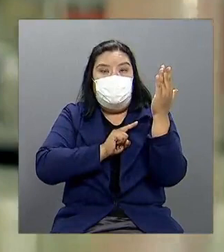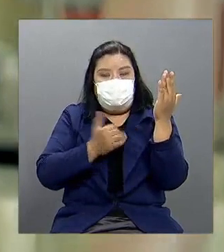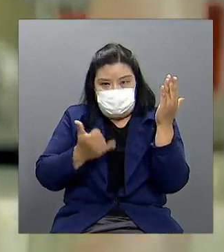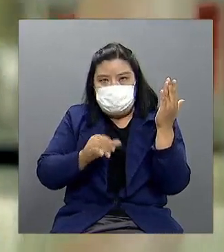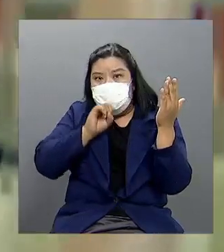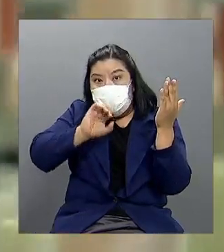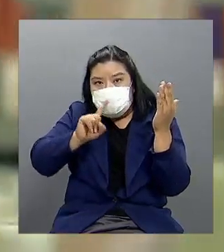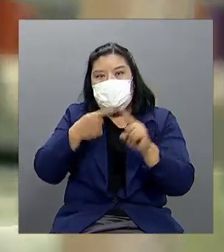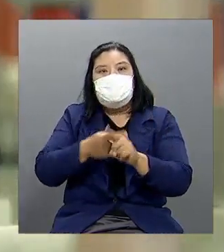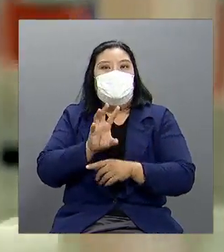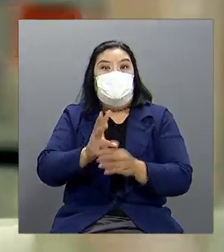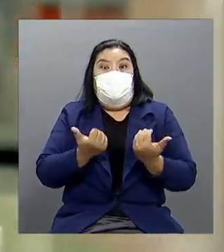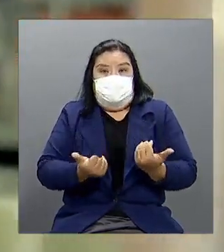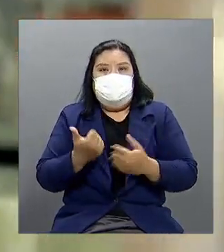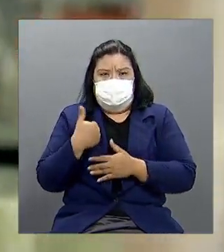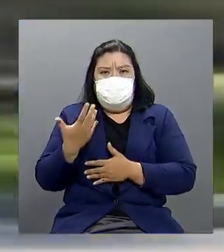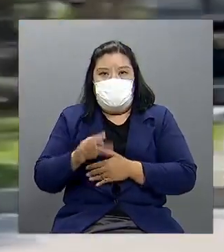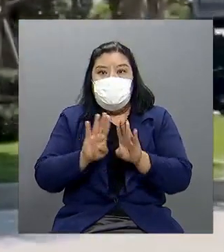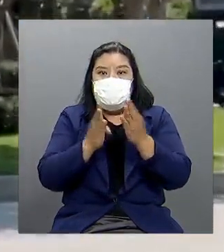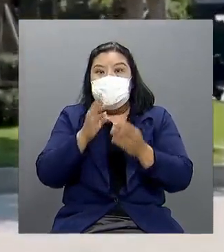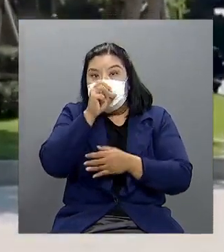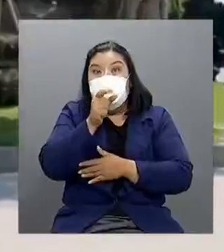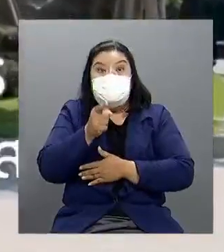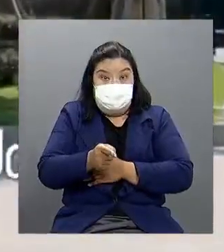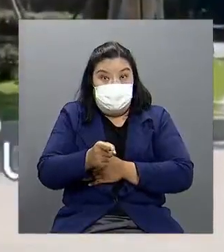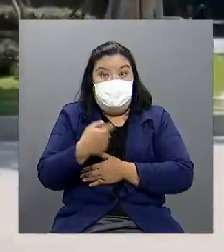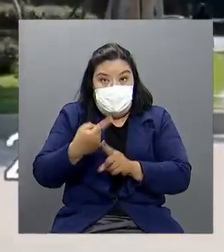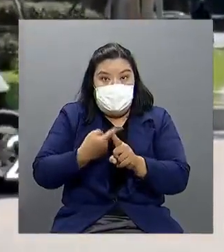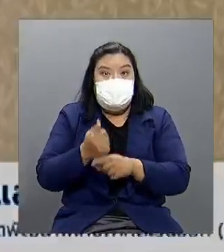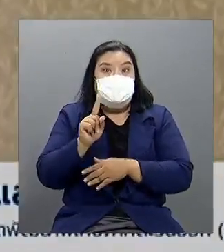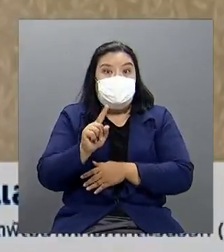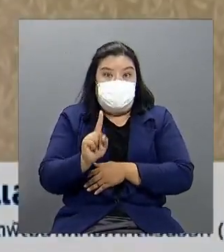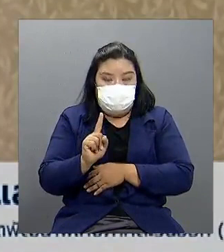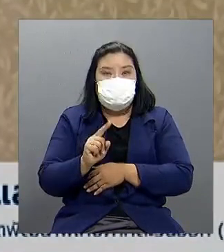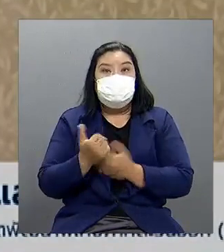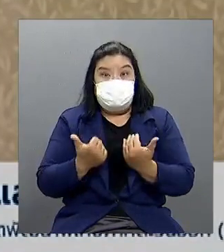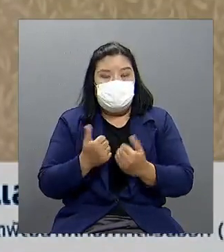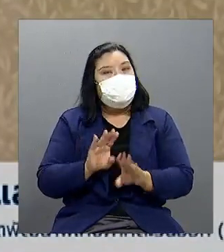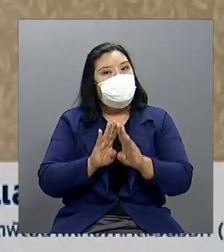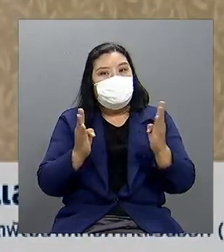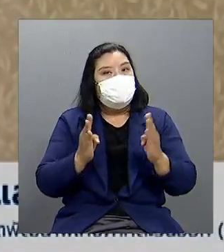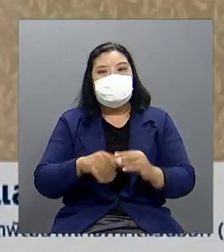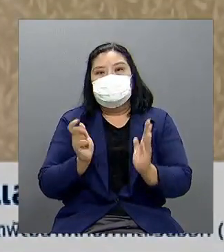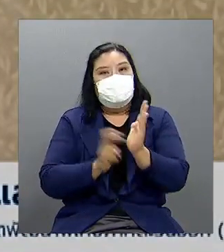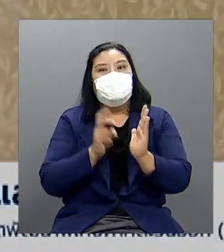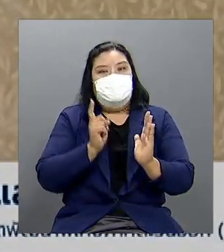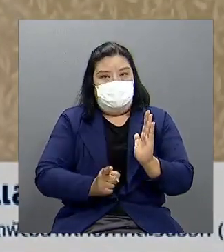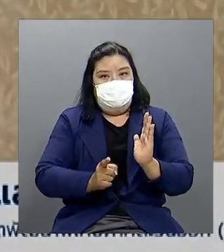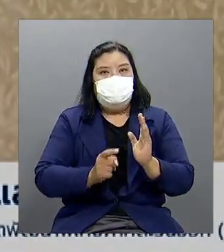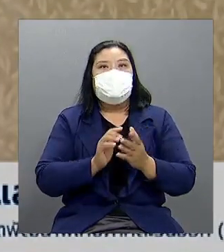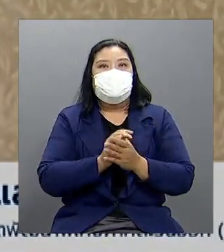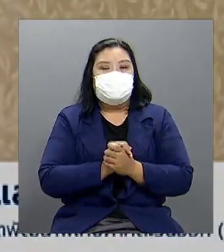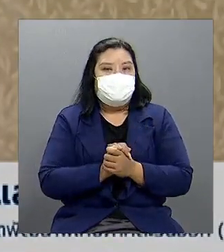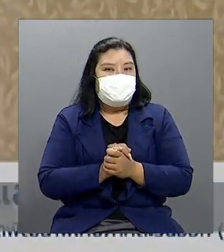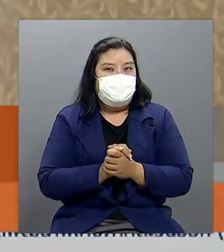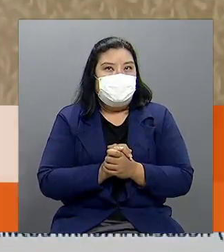จะมีการทดลองเปิดนะคะและเดือนพฤศจิกายนจะเปิดอย่างเป็นทางการค่ะ ผมก็เรียนว่าเรื่องเอเปกกับ EEC เนี่ยเป็นเรื่องส